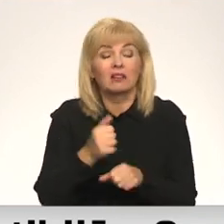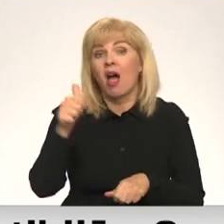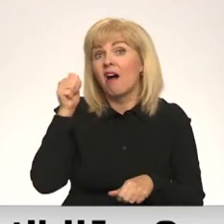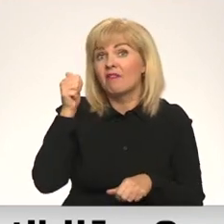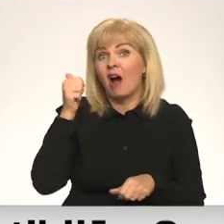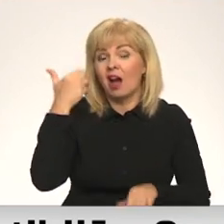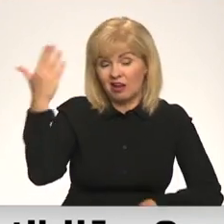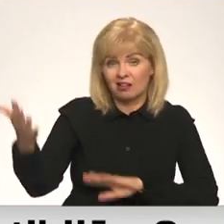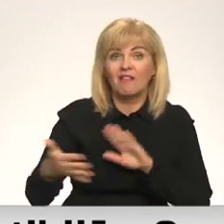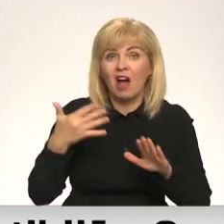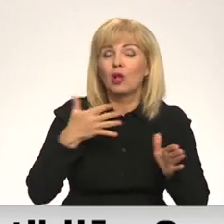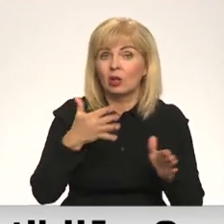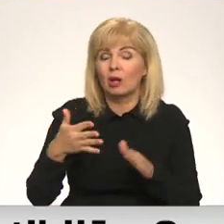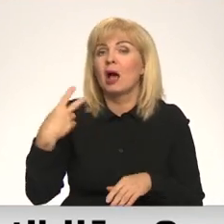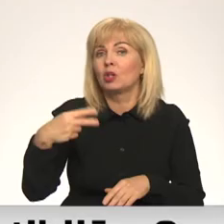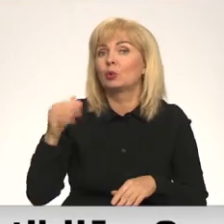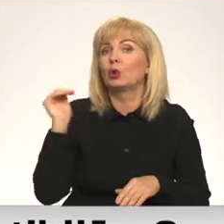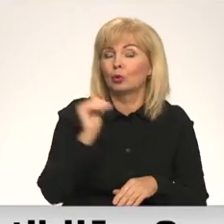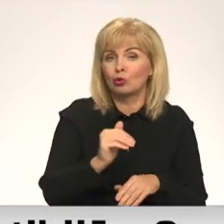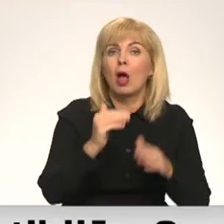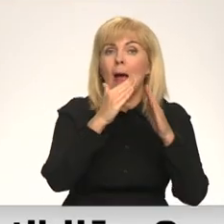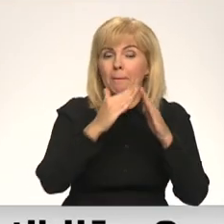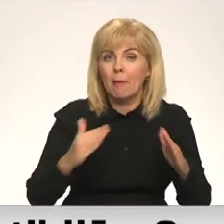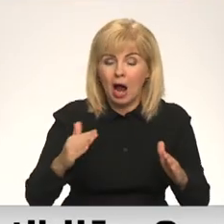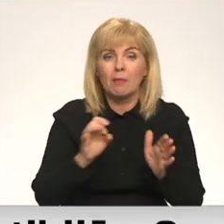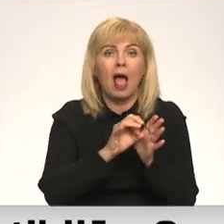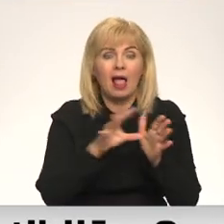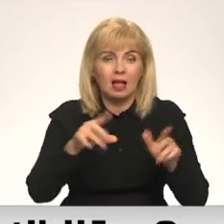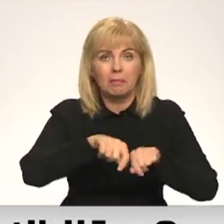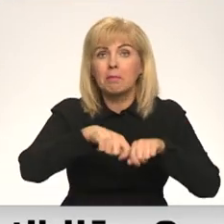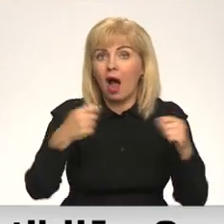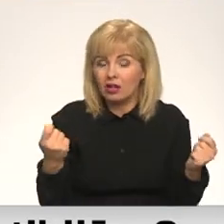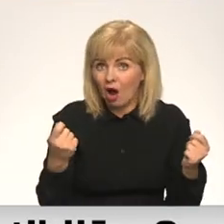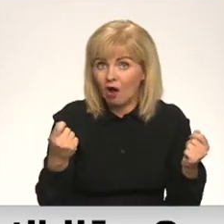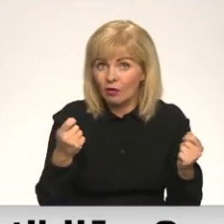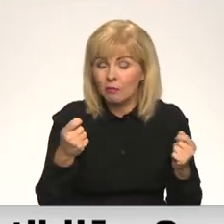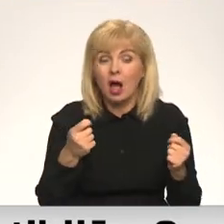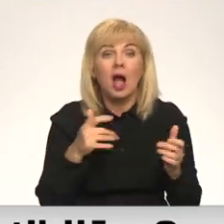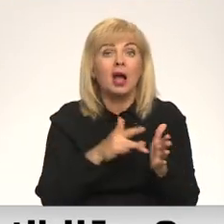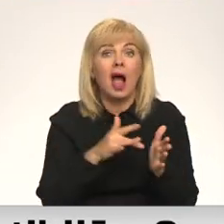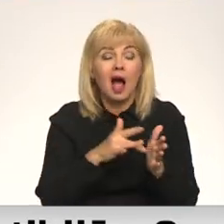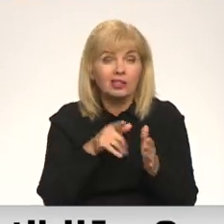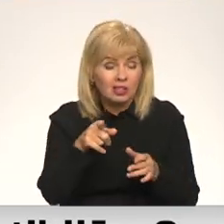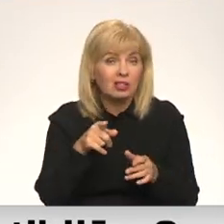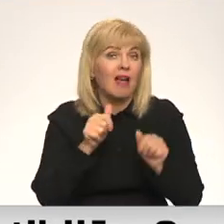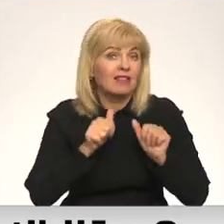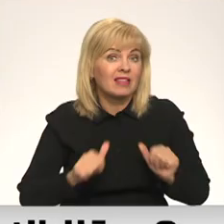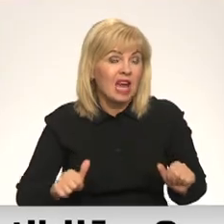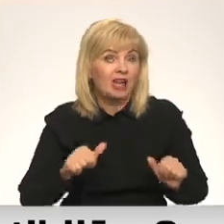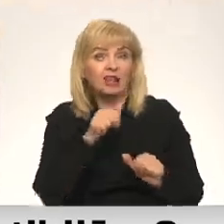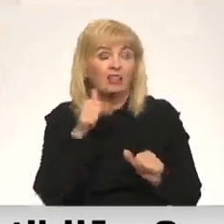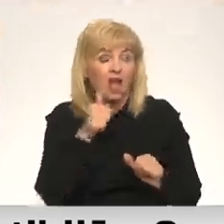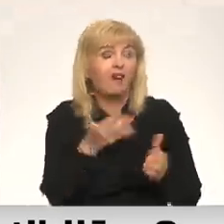Vakardienas vētras ietekmē 20 tūkstošiem mājsaimniecību bija elektrības pārāvumi. Ja kāds no operatīvajiem dienestiem nevarētu